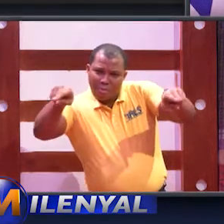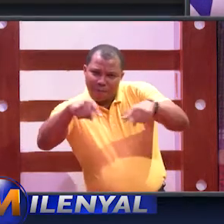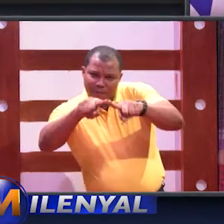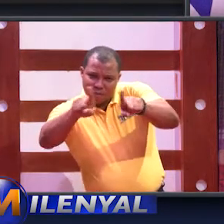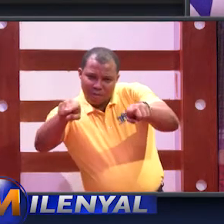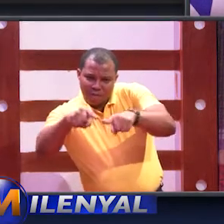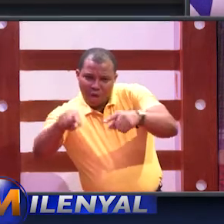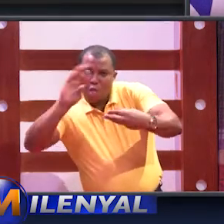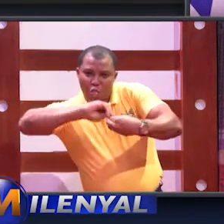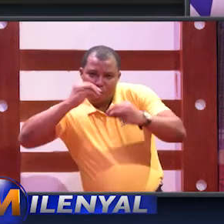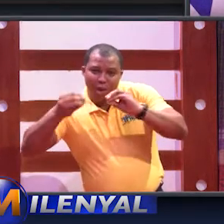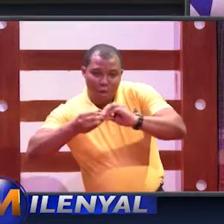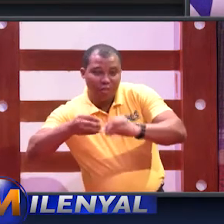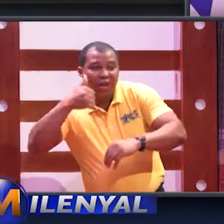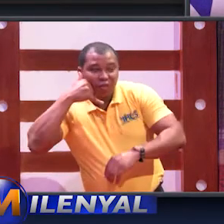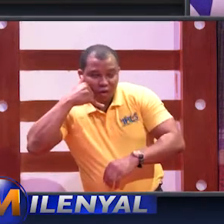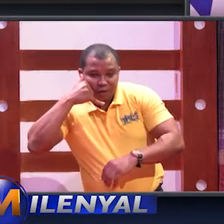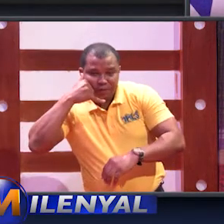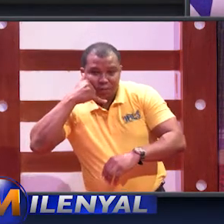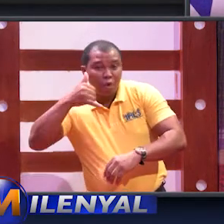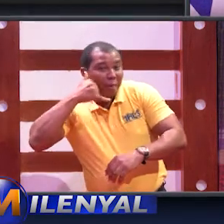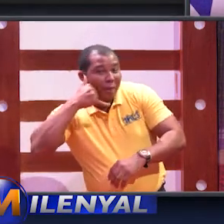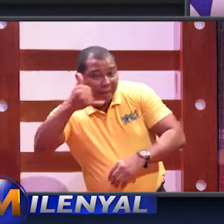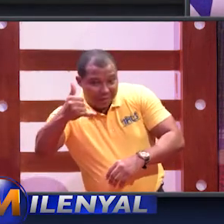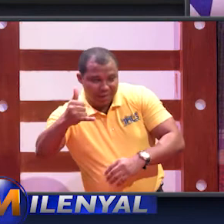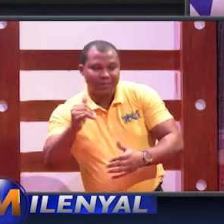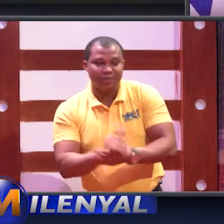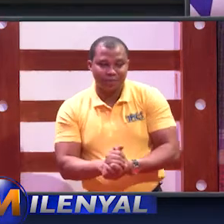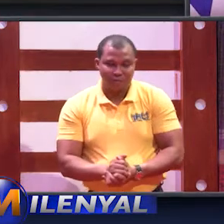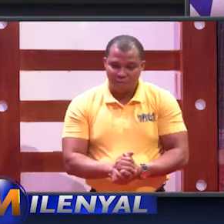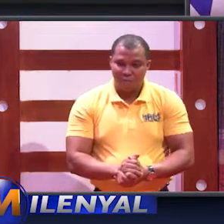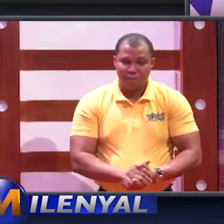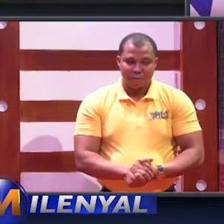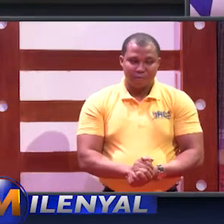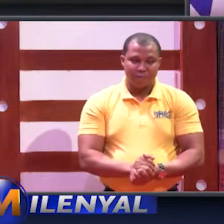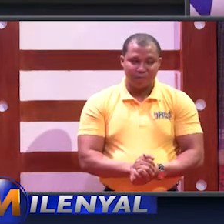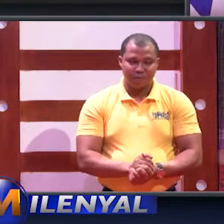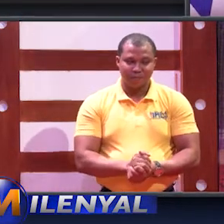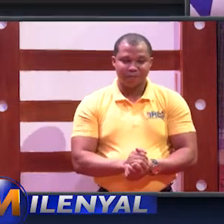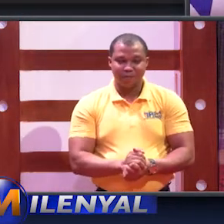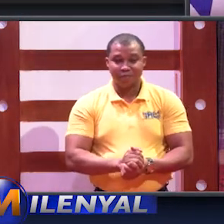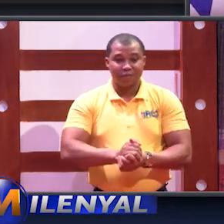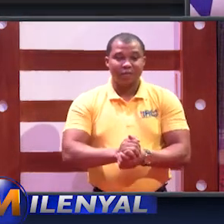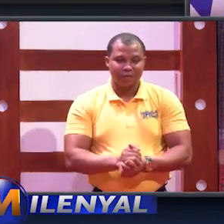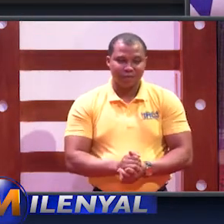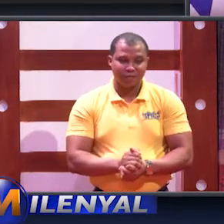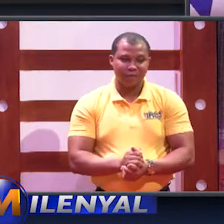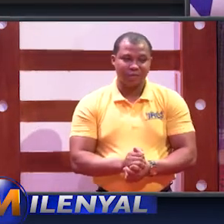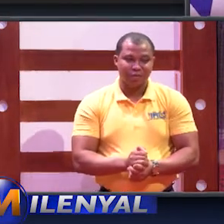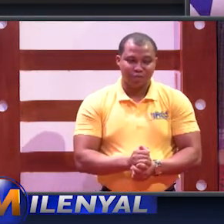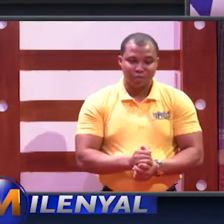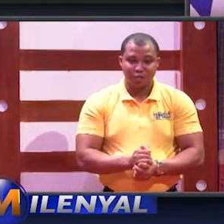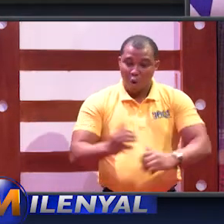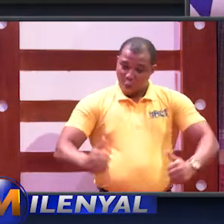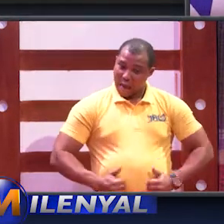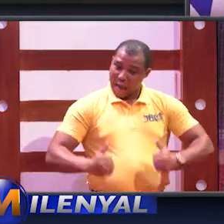de téléphone Millennial, si vous voulez rentrer en contact avec nous. Et voilà, aussi le numéro de téléphone, ou après